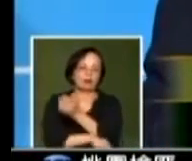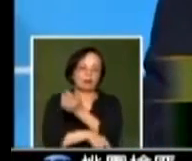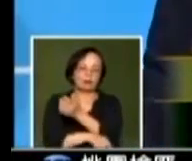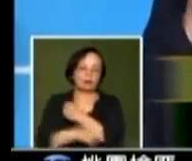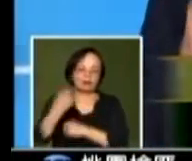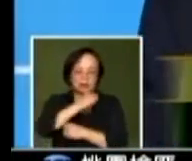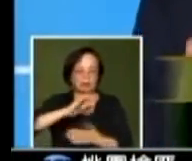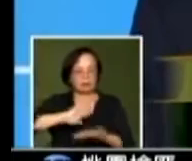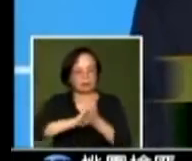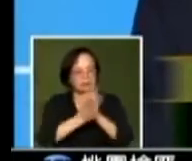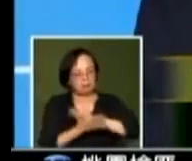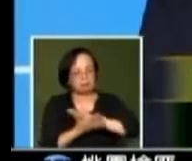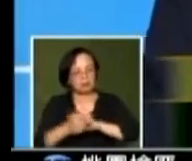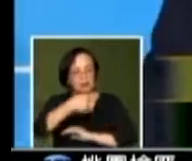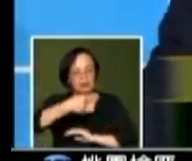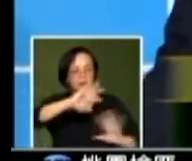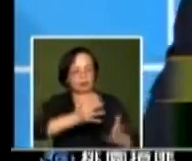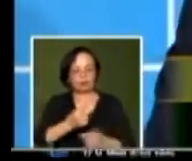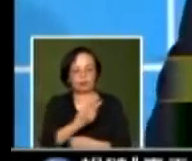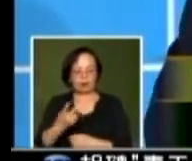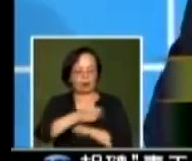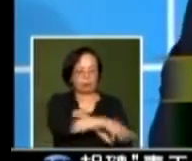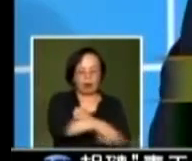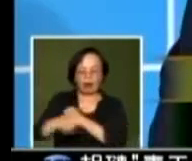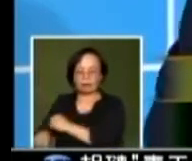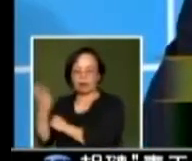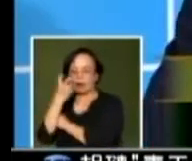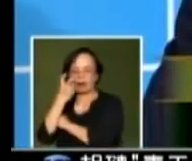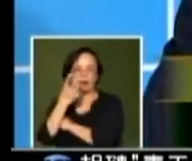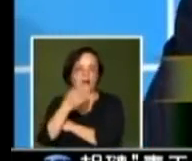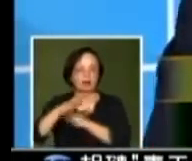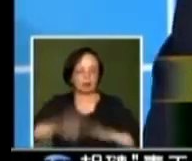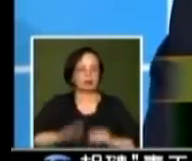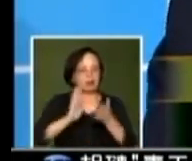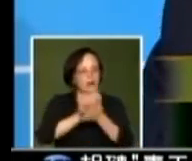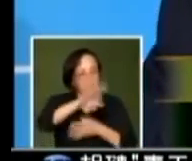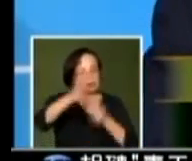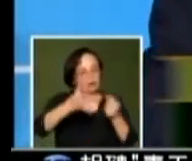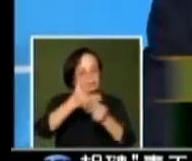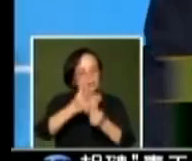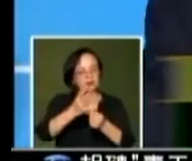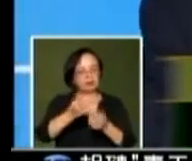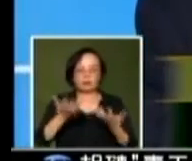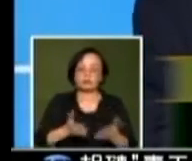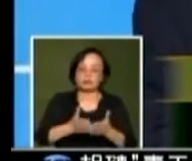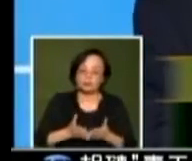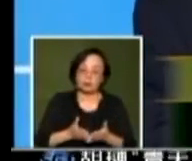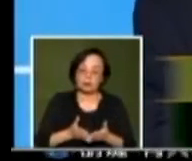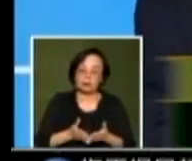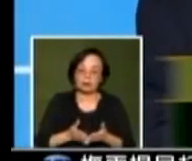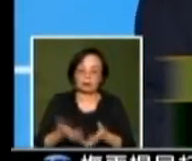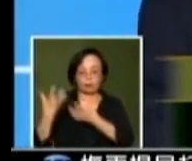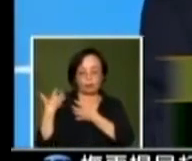制。啊，这四当是关键，所以呢，民进党伫未来这四当的上个重要的责任，就是变呐捍卫主